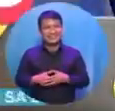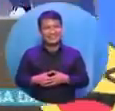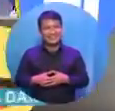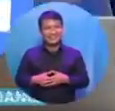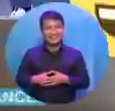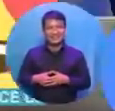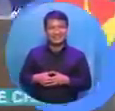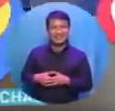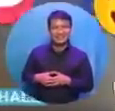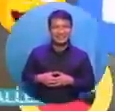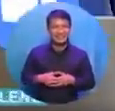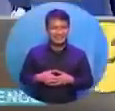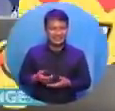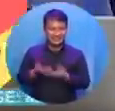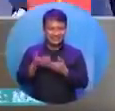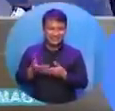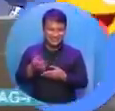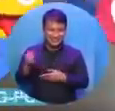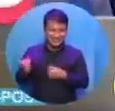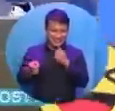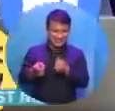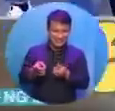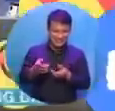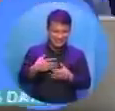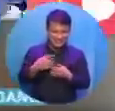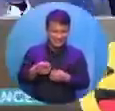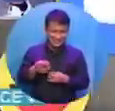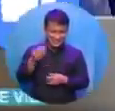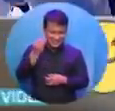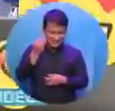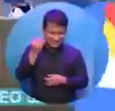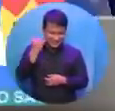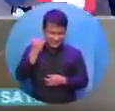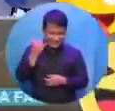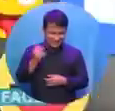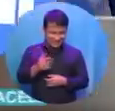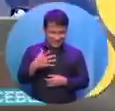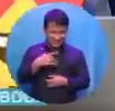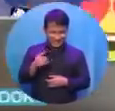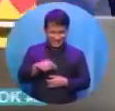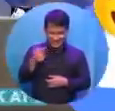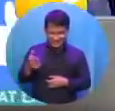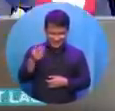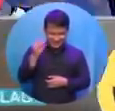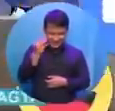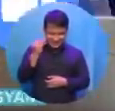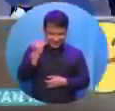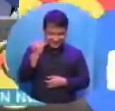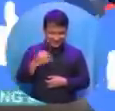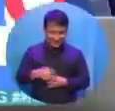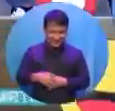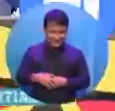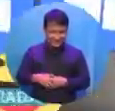Yes! Dalayan Pilipina, yes! Oh, kaya love na love na si Maxi. Bakit mo kaya mag-li si MJ? Pareho kayo maganda,